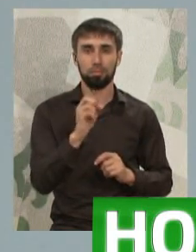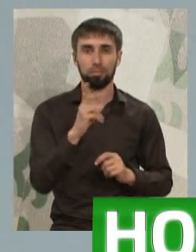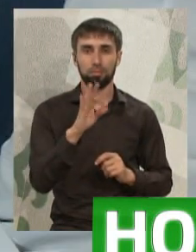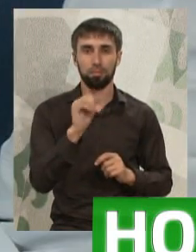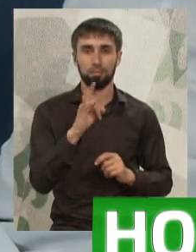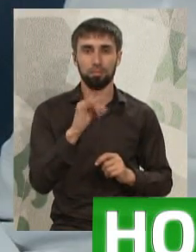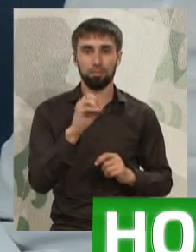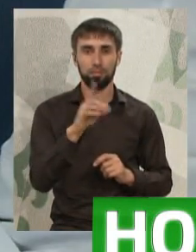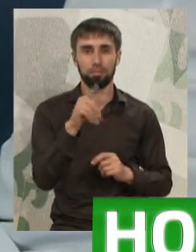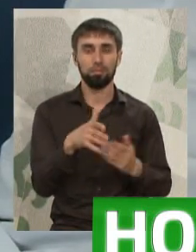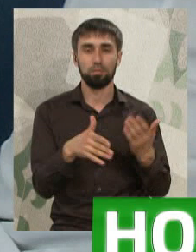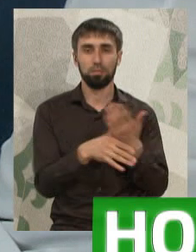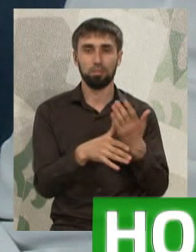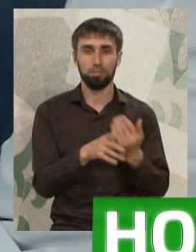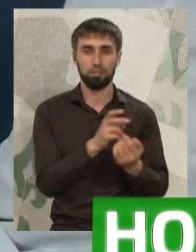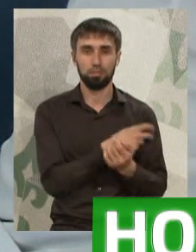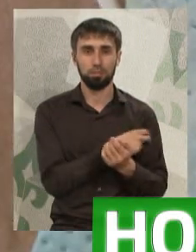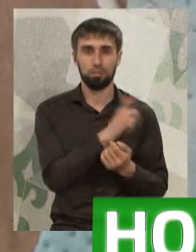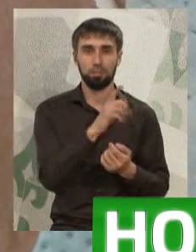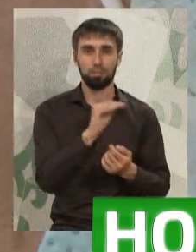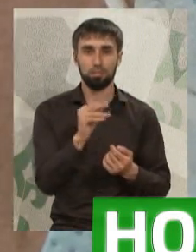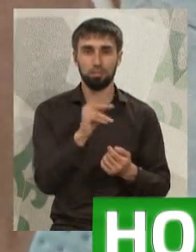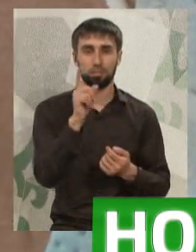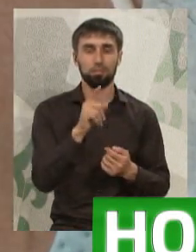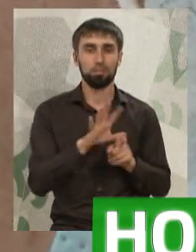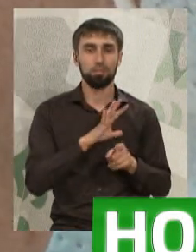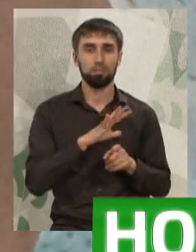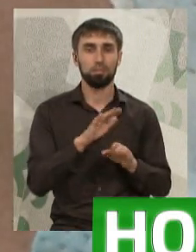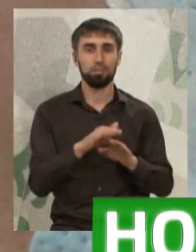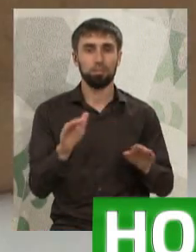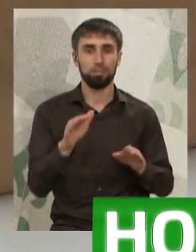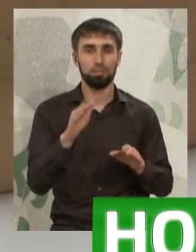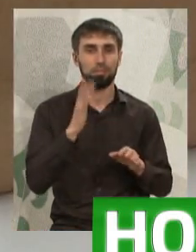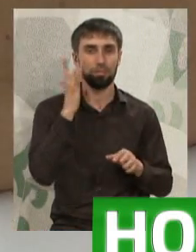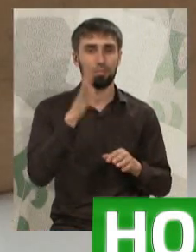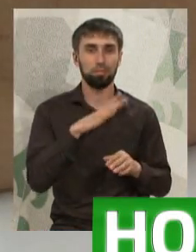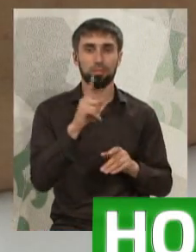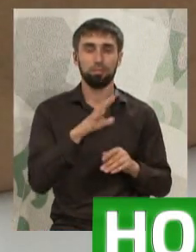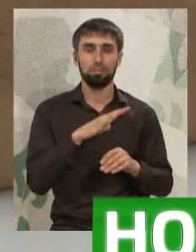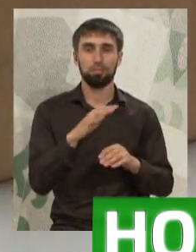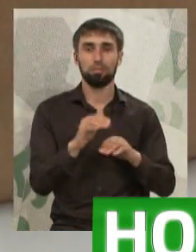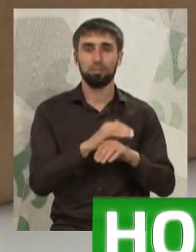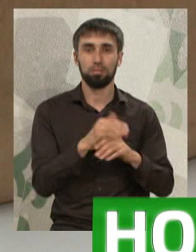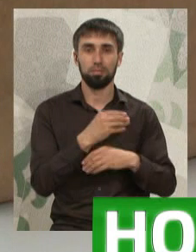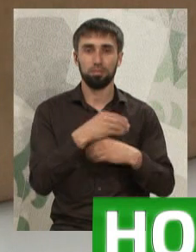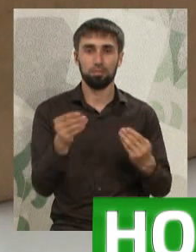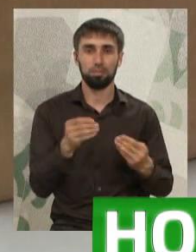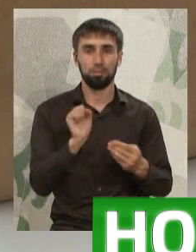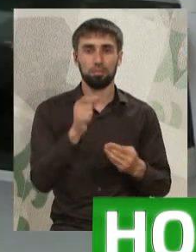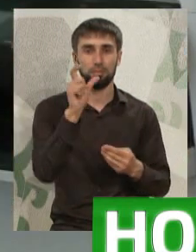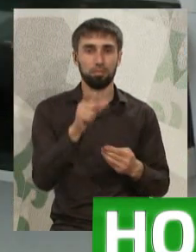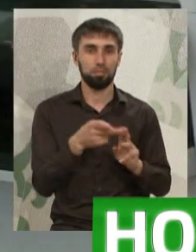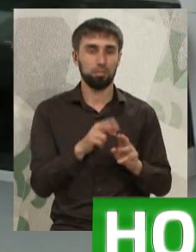миссия – помогать врачу. А начиналось все с обычного детского желания – творить добро. Теперь же это работа всей ее жизни, которая не терпит